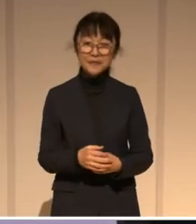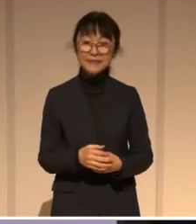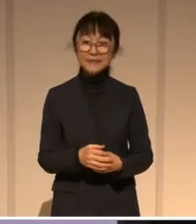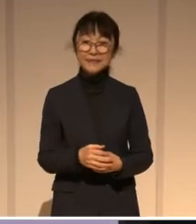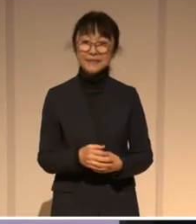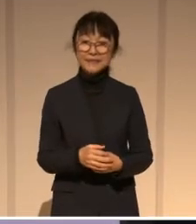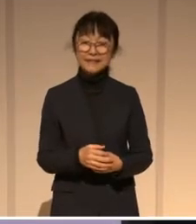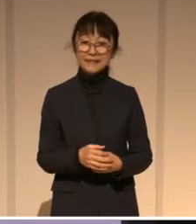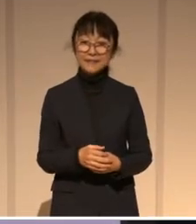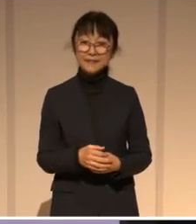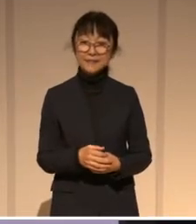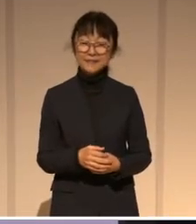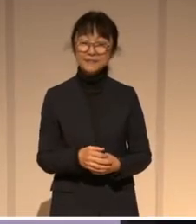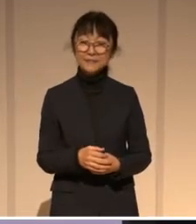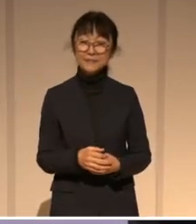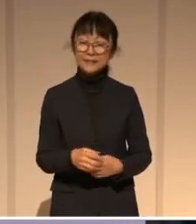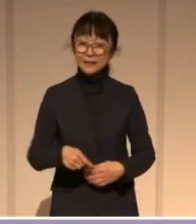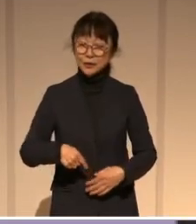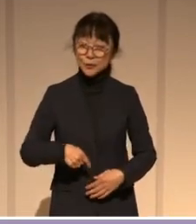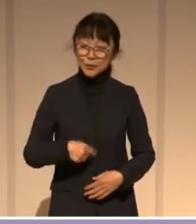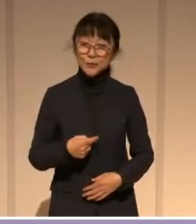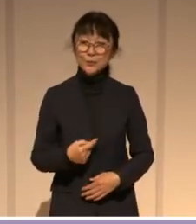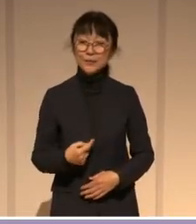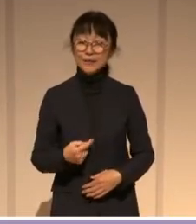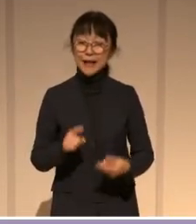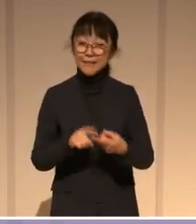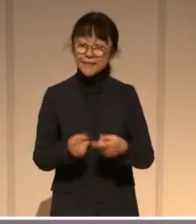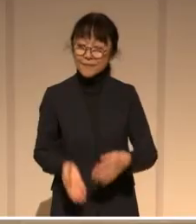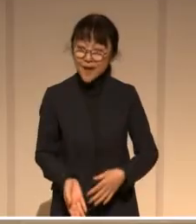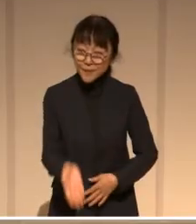集中してご自分のタイミングでどうぞ